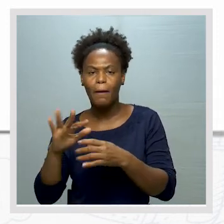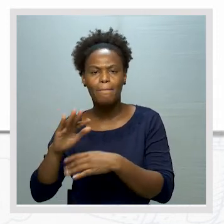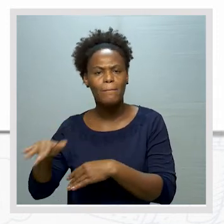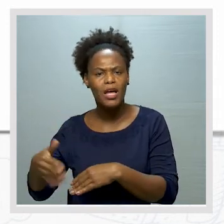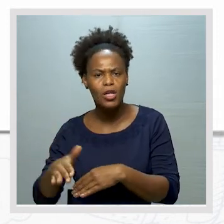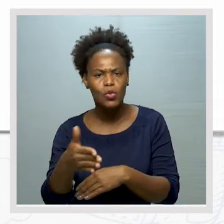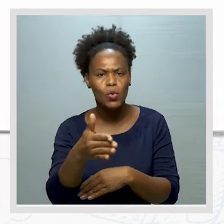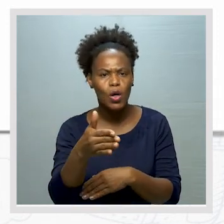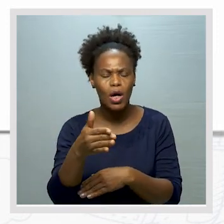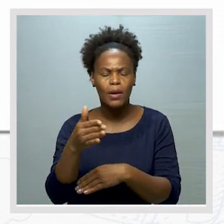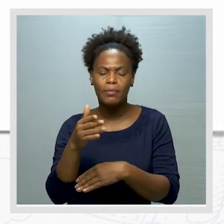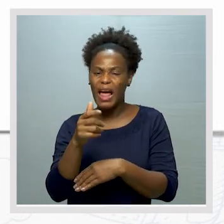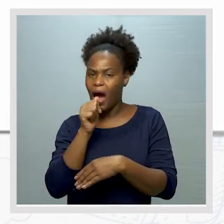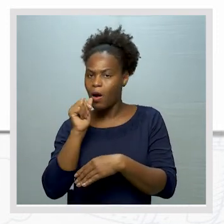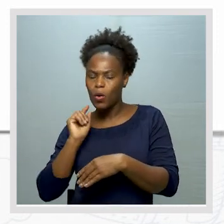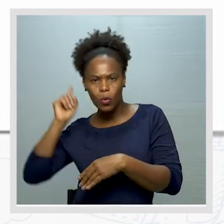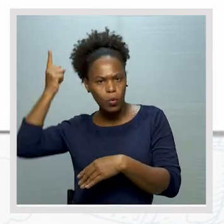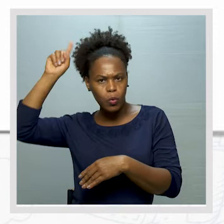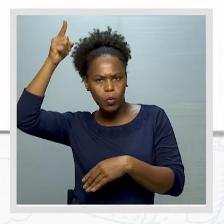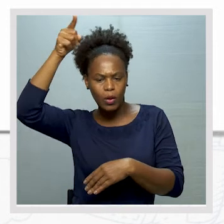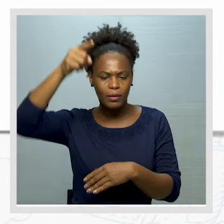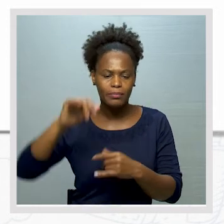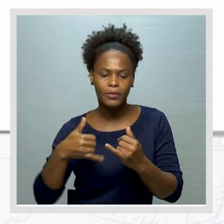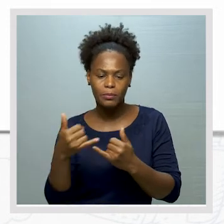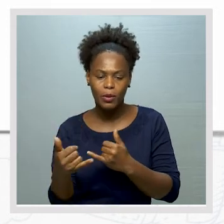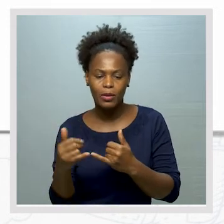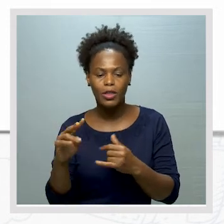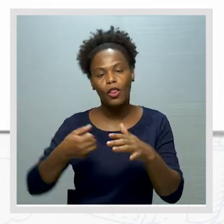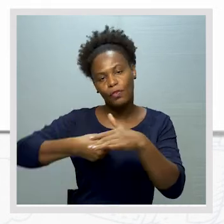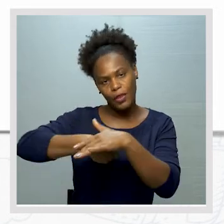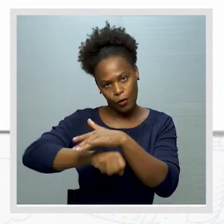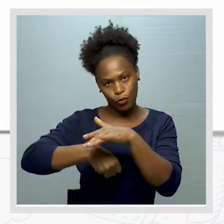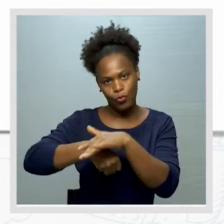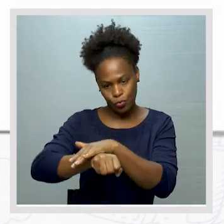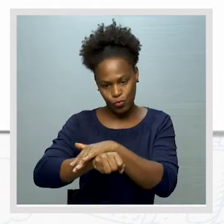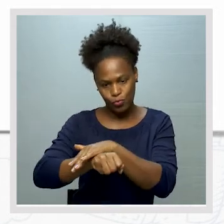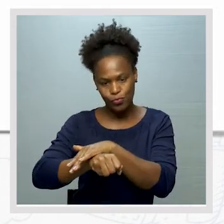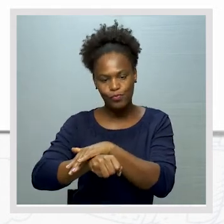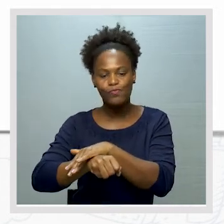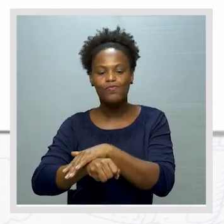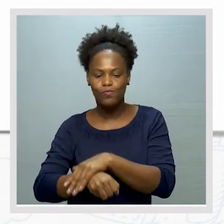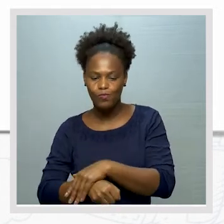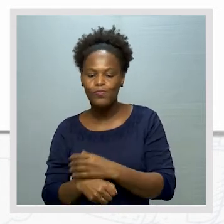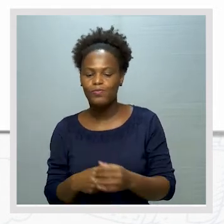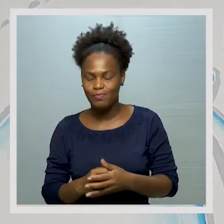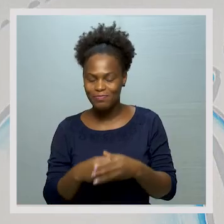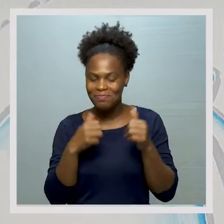Et en dernier, la tortue. C'est bien? Très